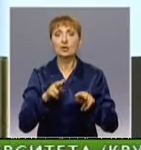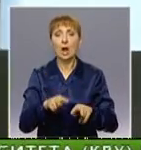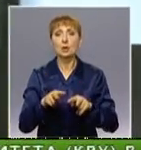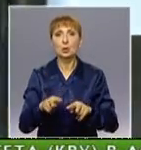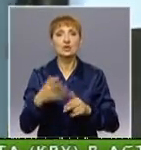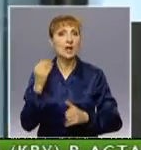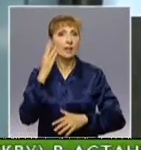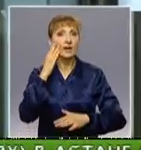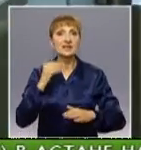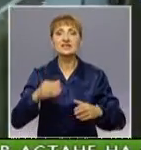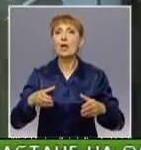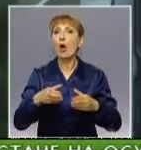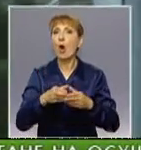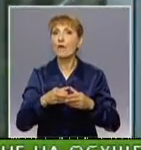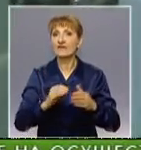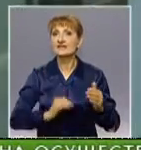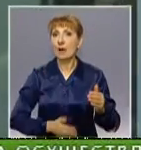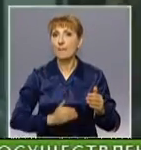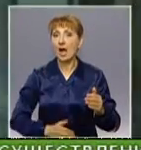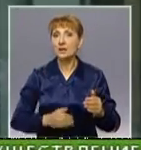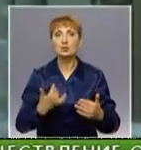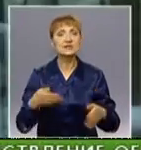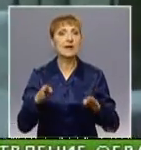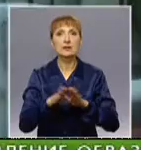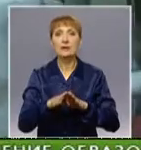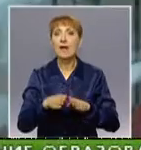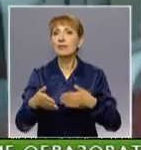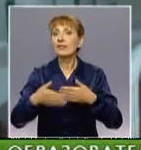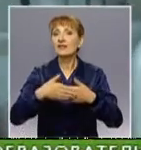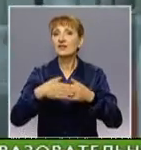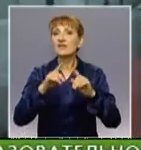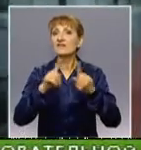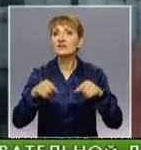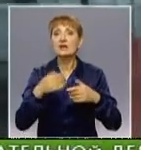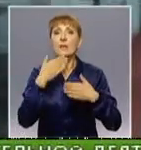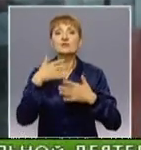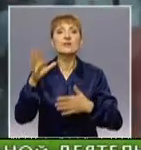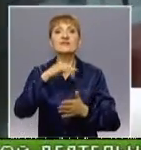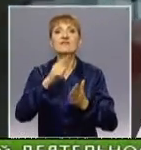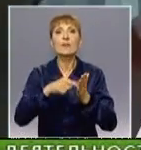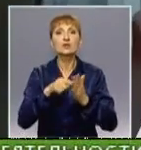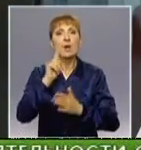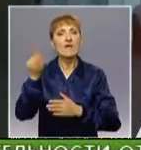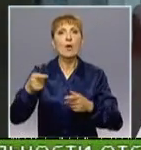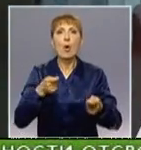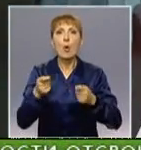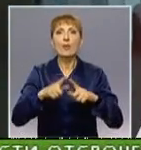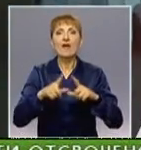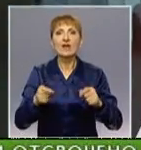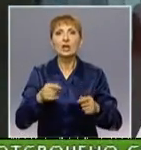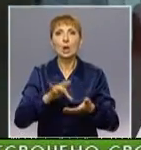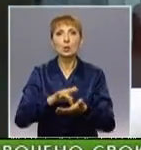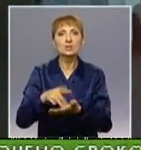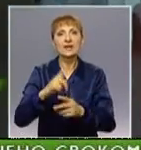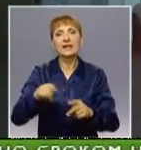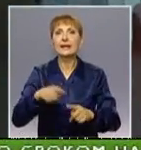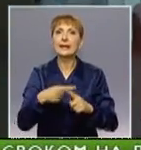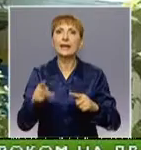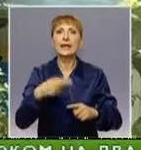Сейчас алматинский офис компании «Гульнар Тур» закрыт. На двери лишь вывески «Обращаться по всем вопросам в управление туризма» или в ДВД